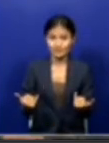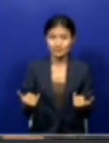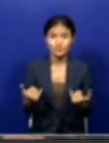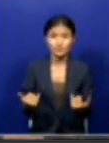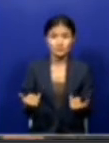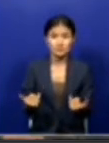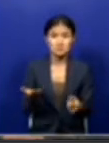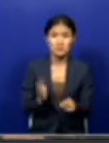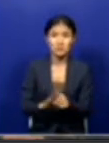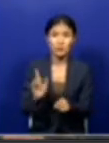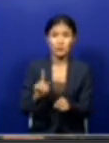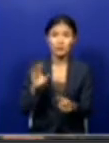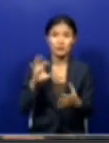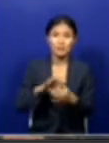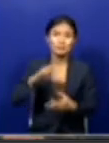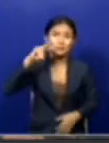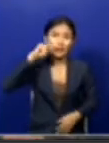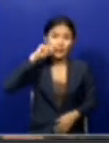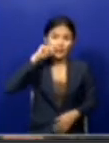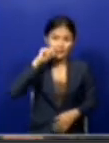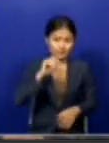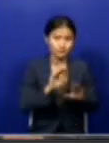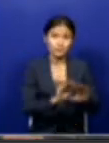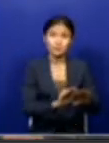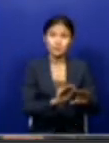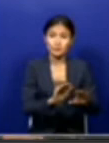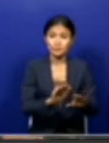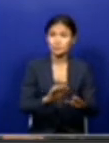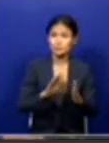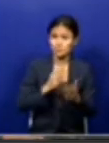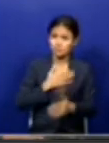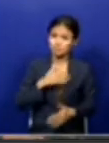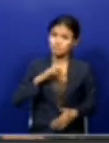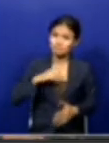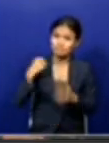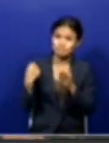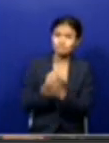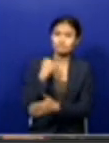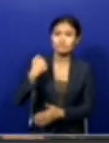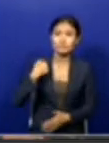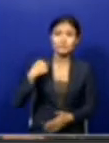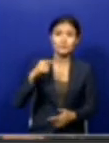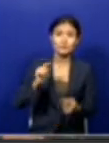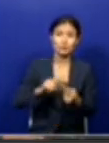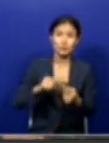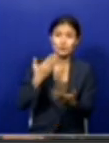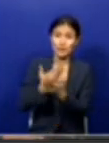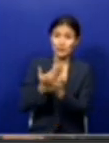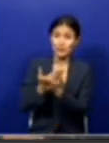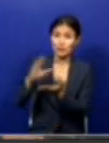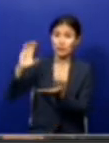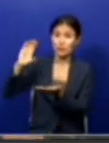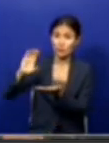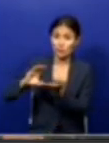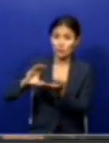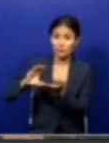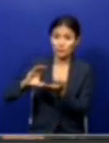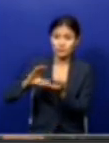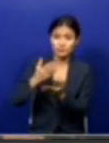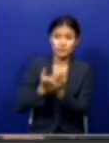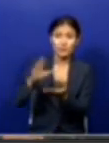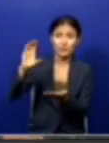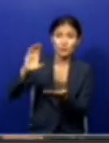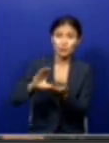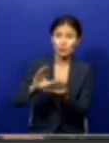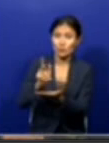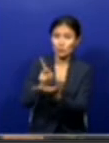น้ำผมเสียดายครับปี2554ที่มีงบประมาณที่จะกู้